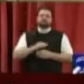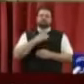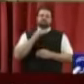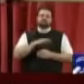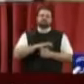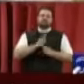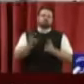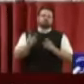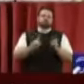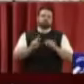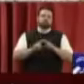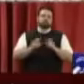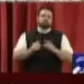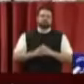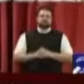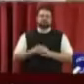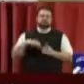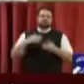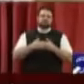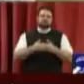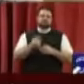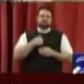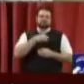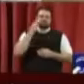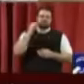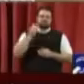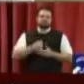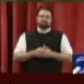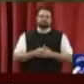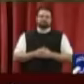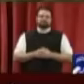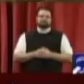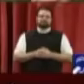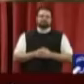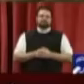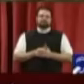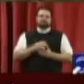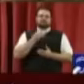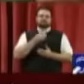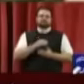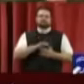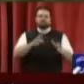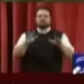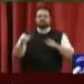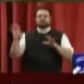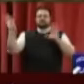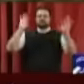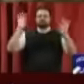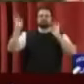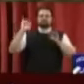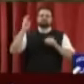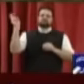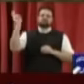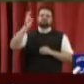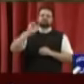informațional Uite, mai aproape de mine, ești mai aproape. Ok, îi spunem atunci oceanul informațional și energetic. Ești celăși lucru. Sau